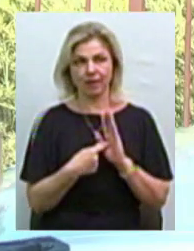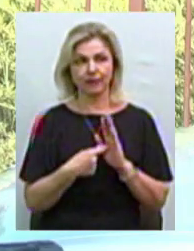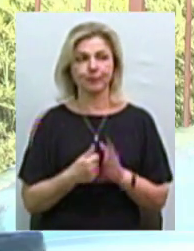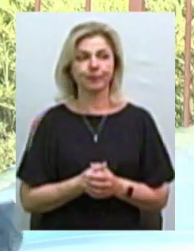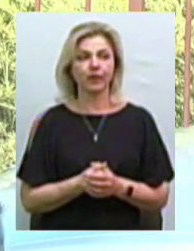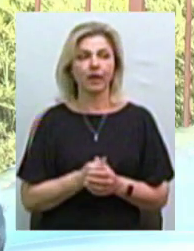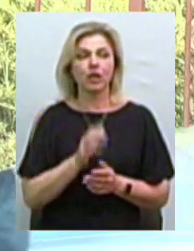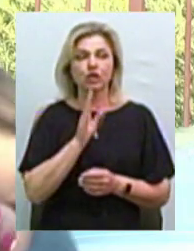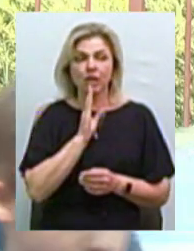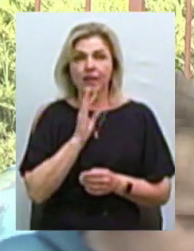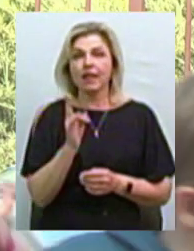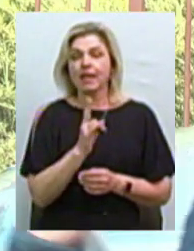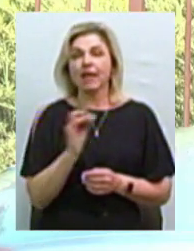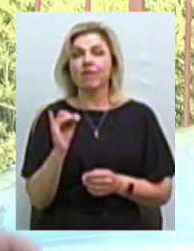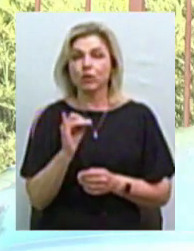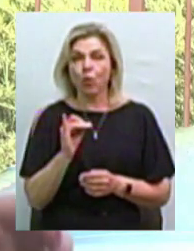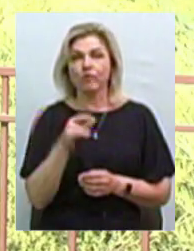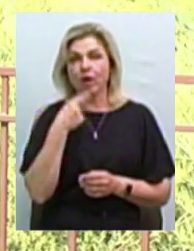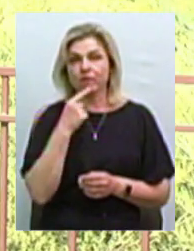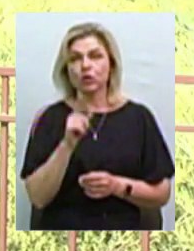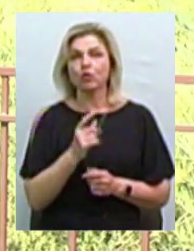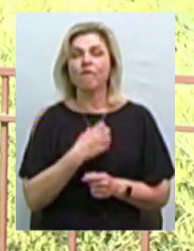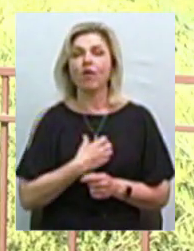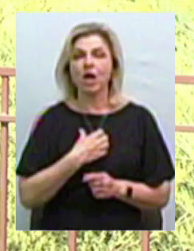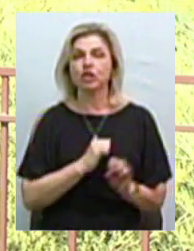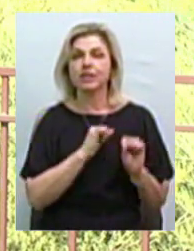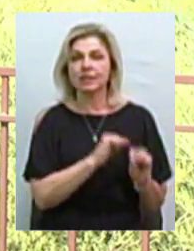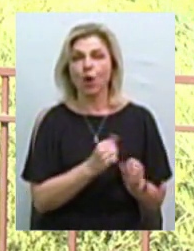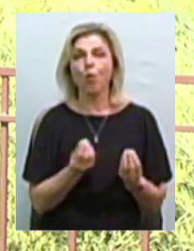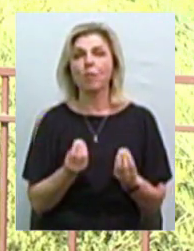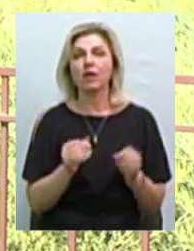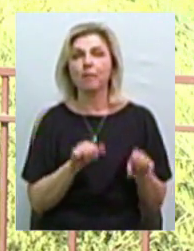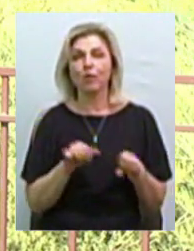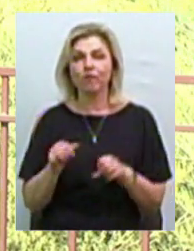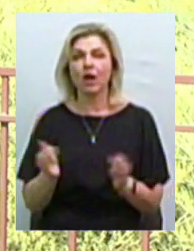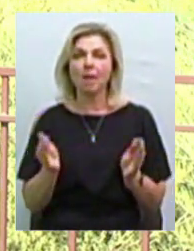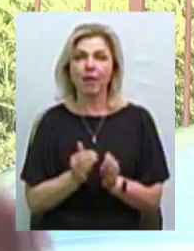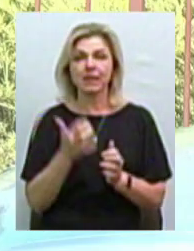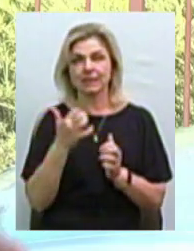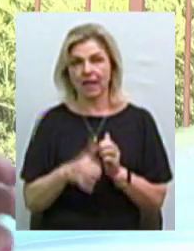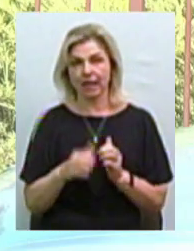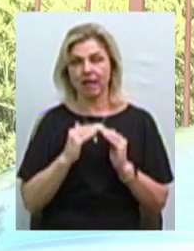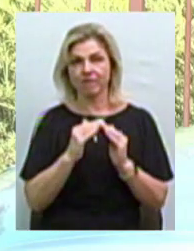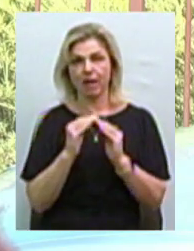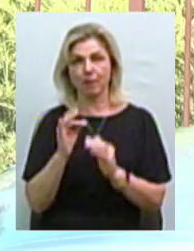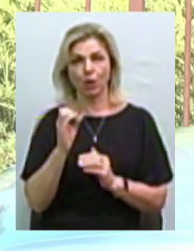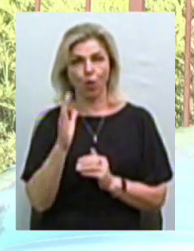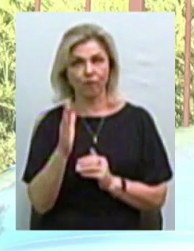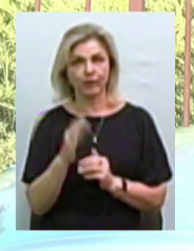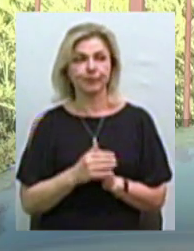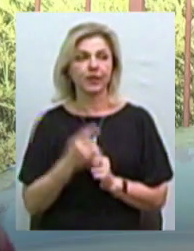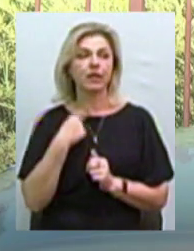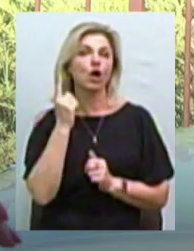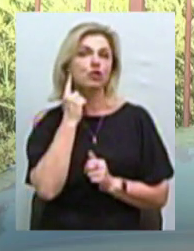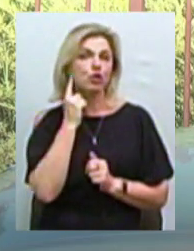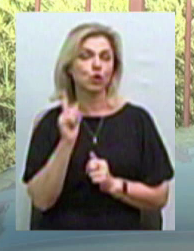насіннього господарства Надія Іванова каже, варто захистити купівельну спроможність малих та середніх фермерів. Я чула, що